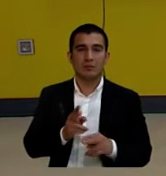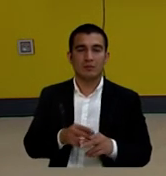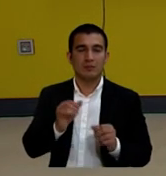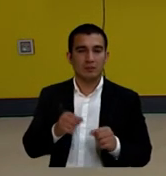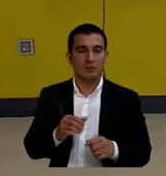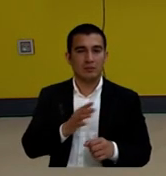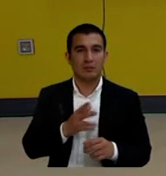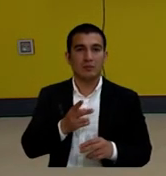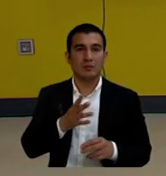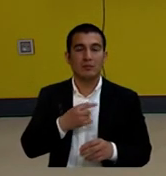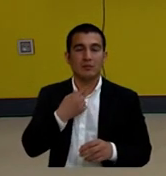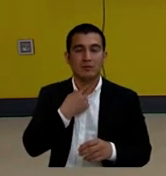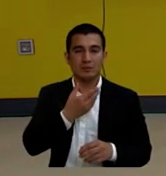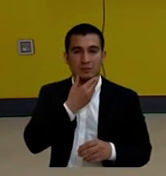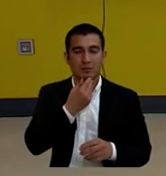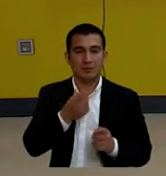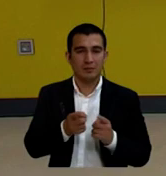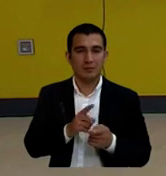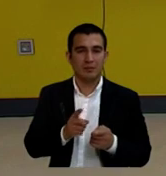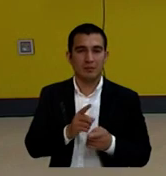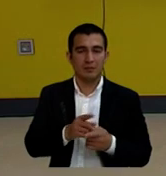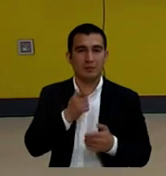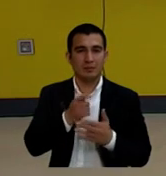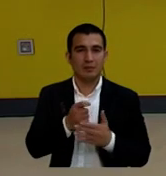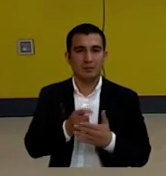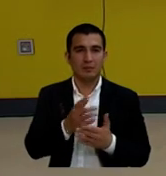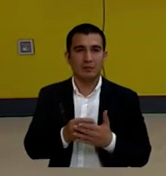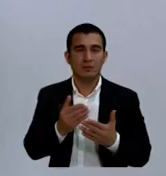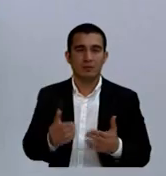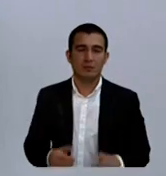imkoniyatlar orqali nutqimizning ifodaliligini ta'minlar edik.